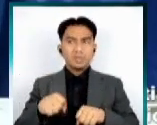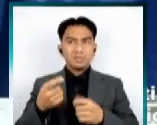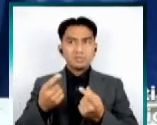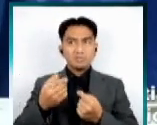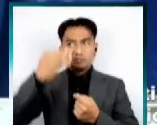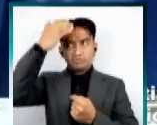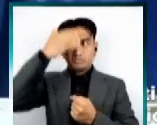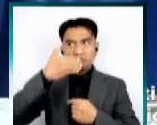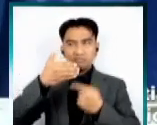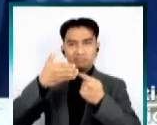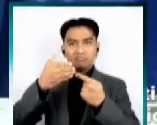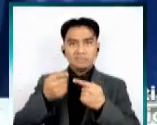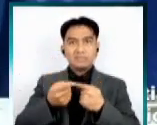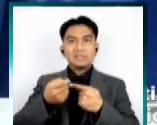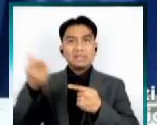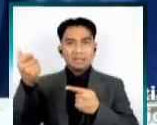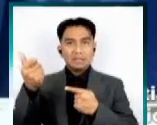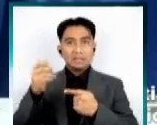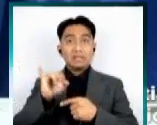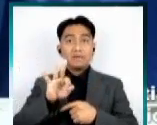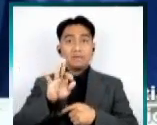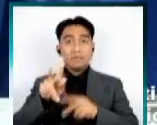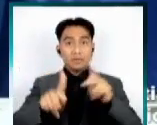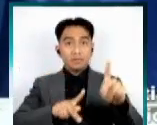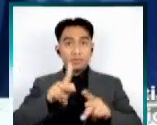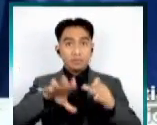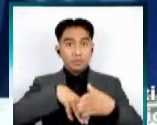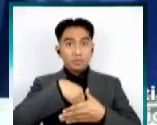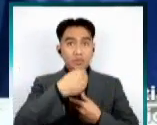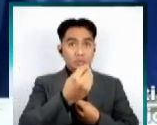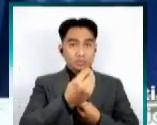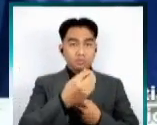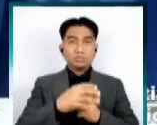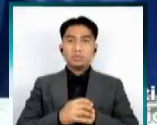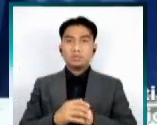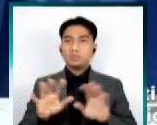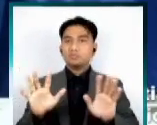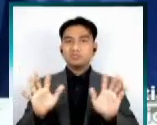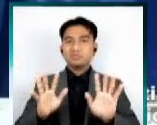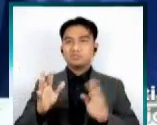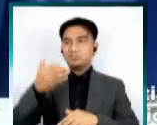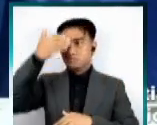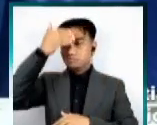tanggalin sa labas. No more face shields outside.